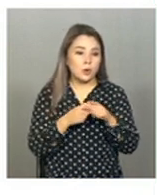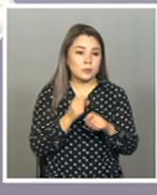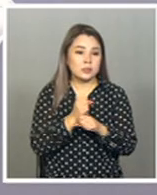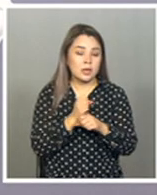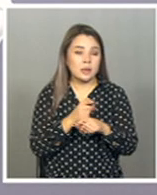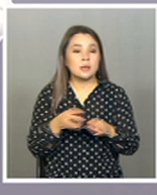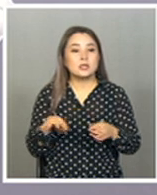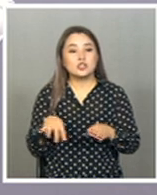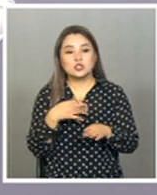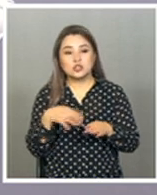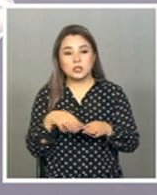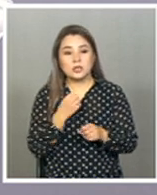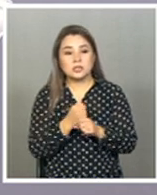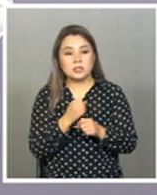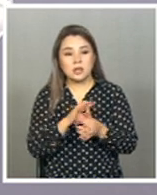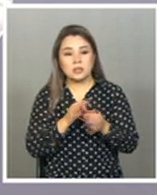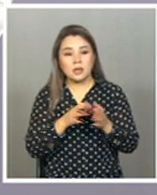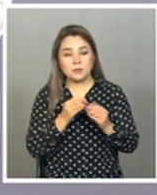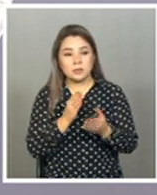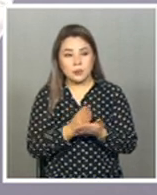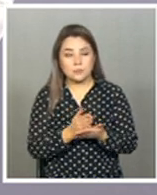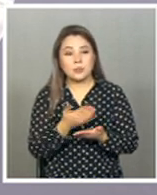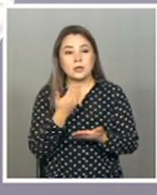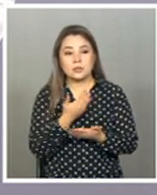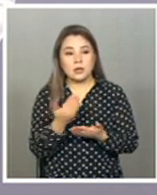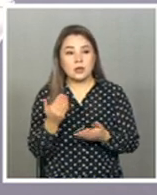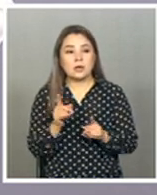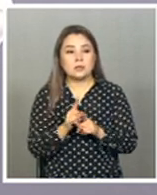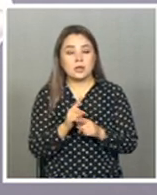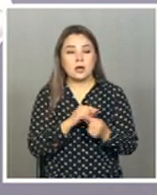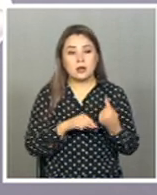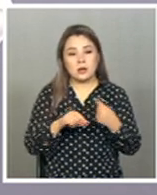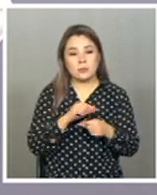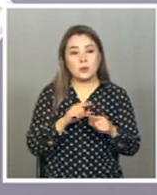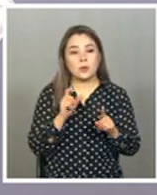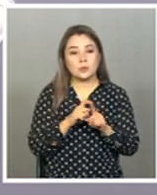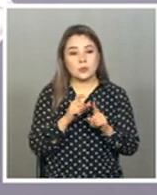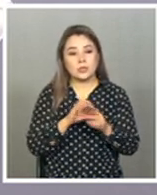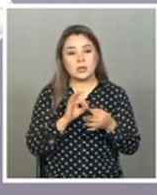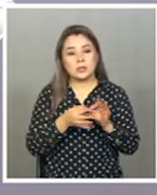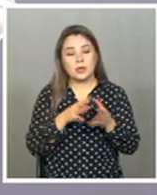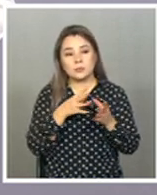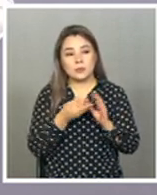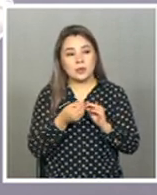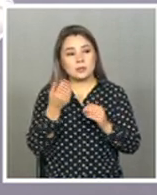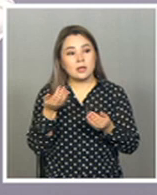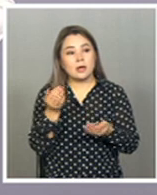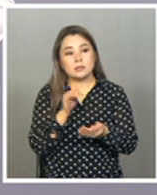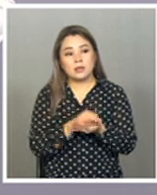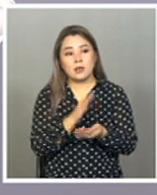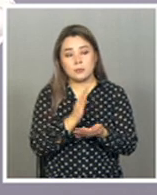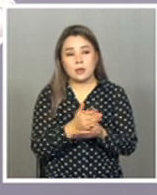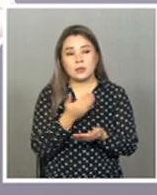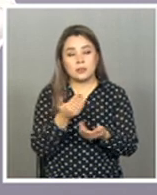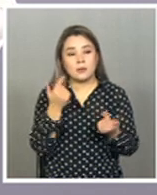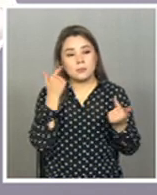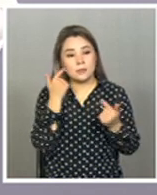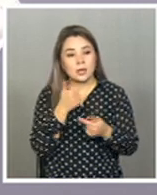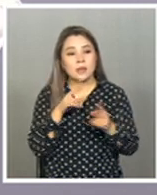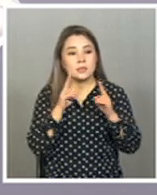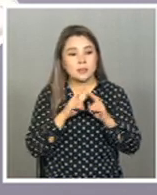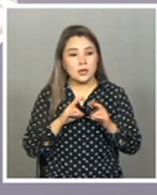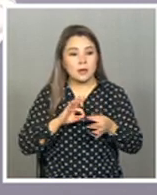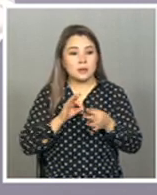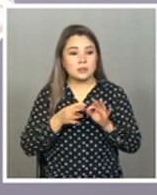тігіншілік. Міне оқушылар, сіздер кәсіби сөздермен таныс болдыңыздар. Олай болса, өз біліндеріңізді тексеру